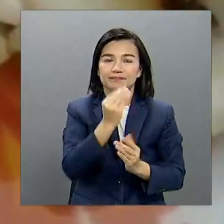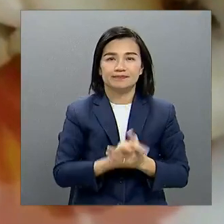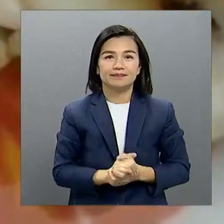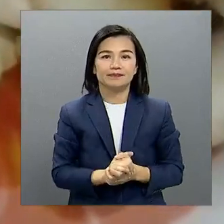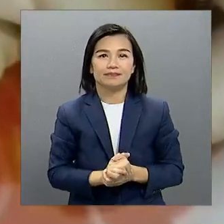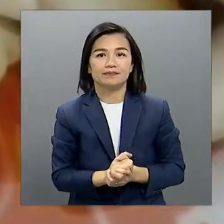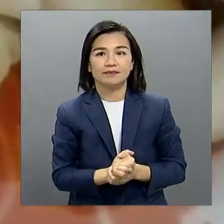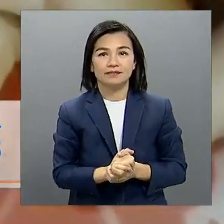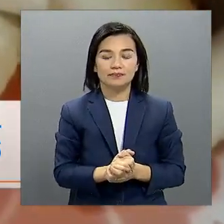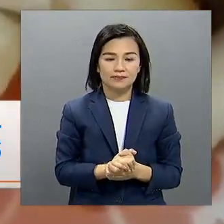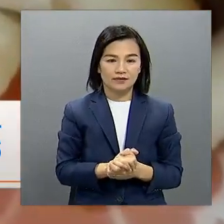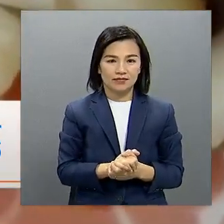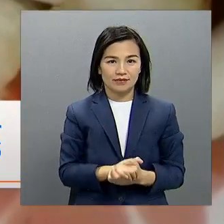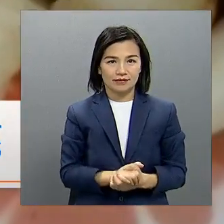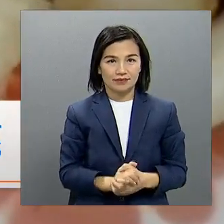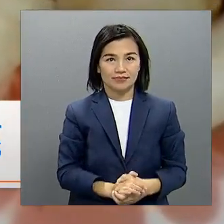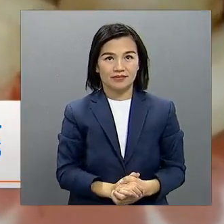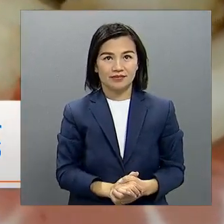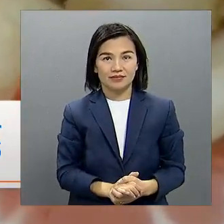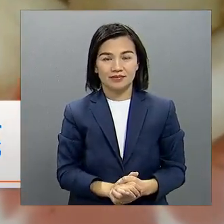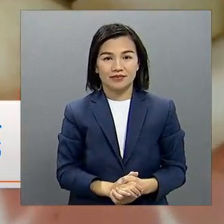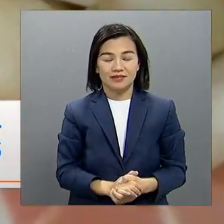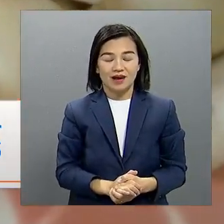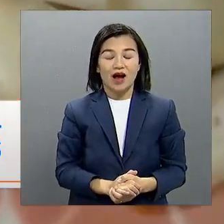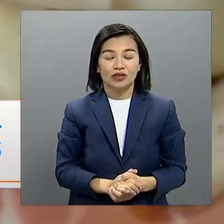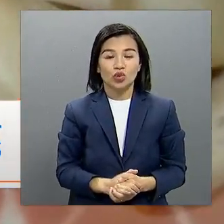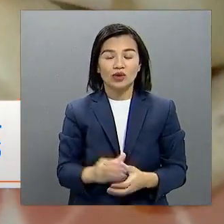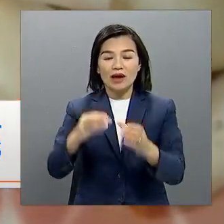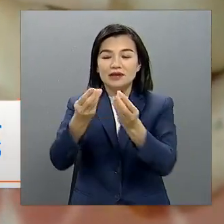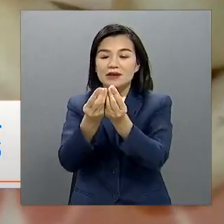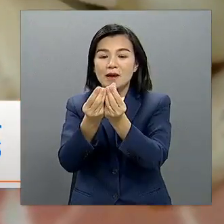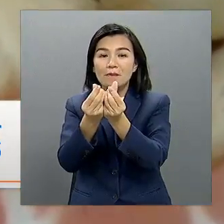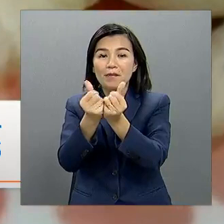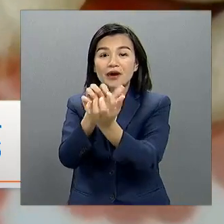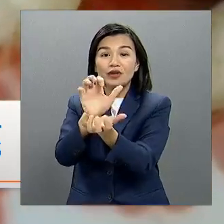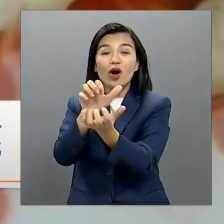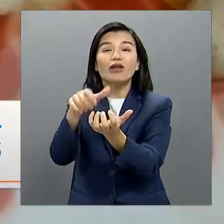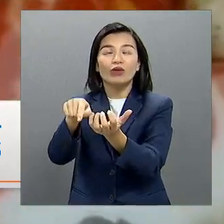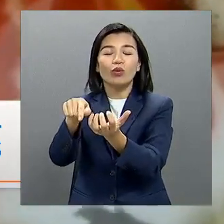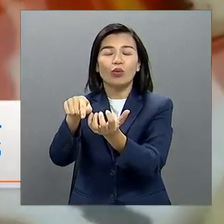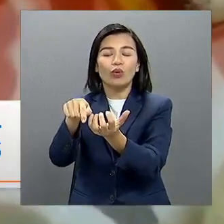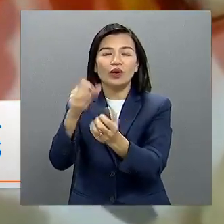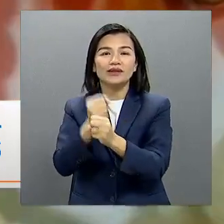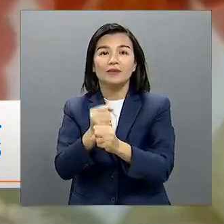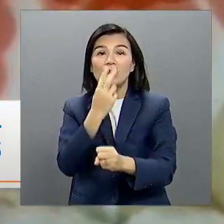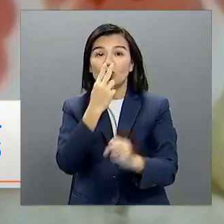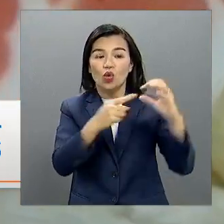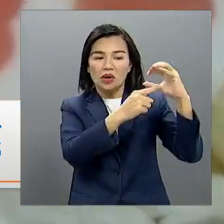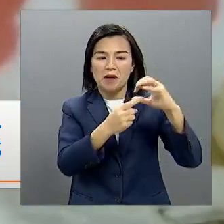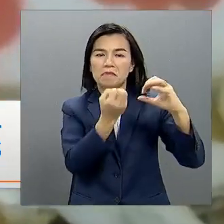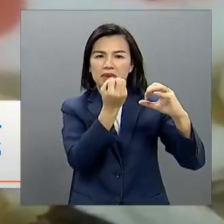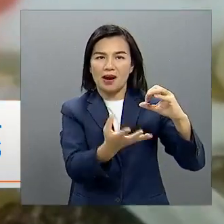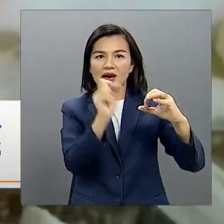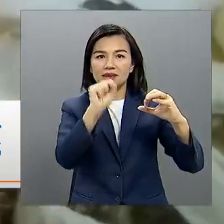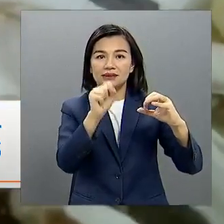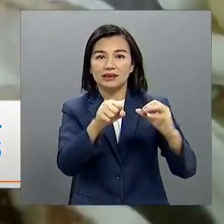โอ ้นี่แหละ ค่ะขอน้ำมันหอยเลย ช่วงนี้เห็ดป่าเขากำลังออกดอกบานจำนวนมากค่ะชาวบ้านในพื้นที่ตำบลก